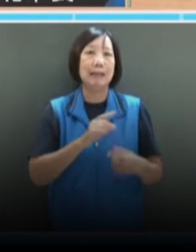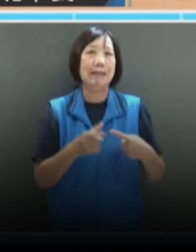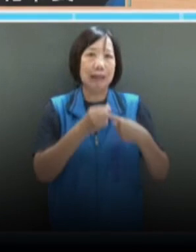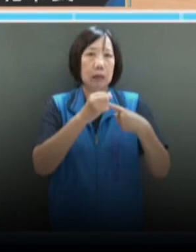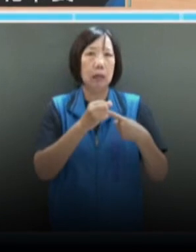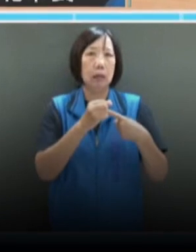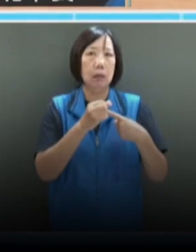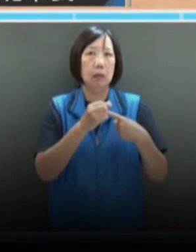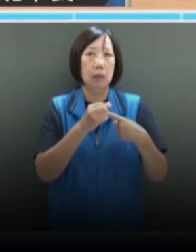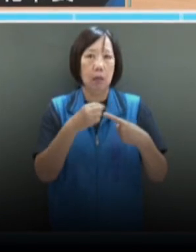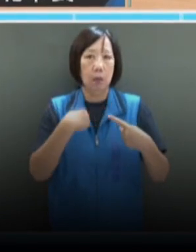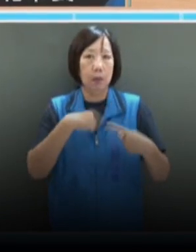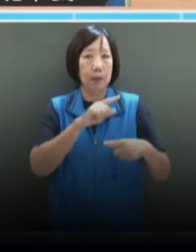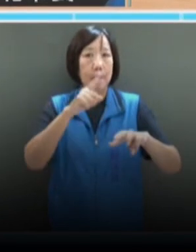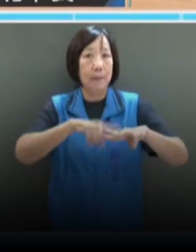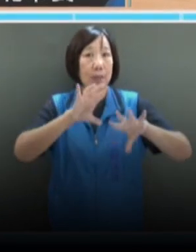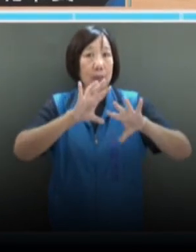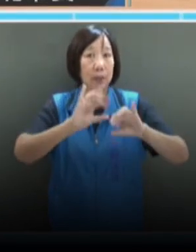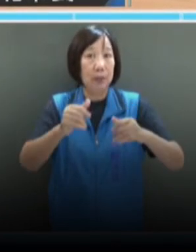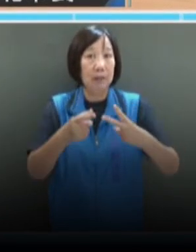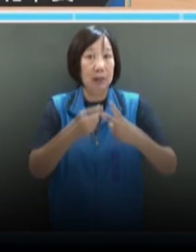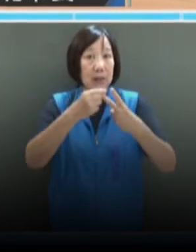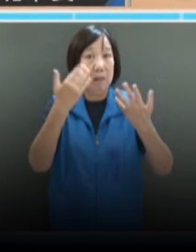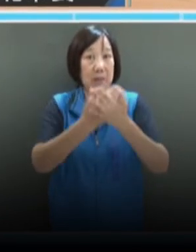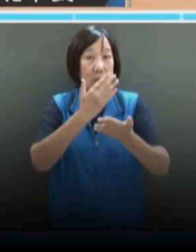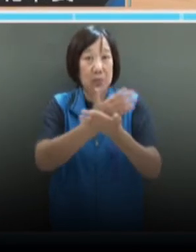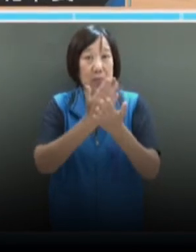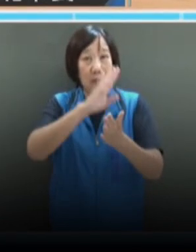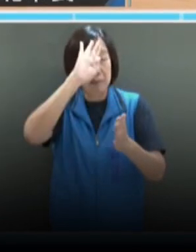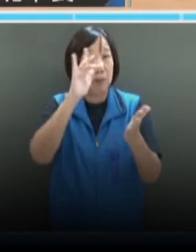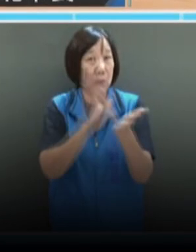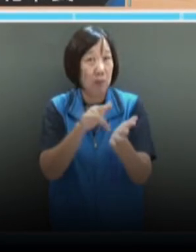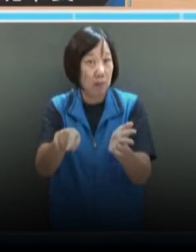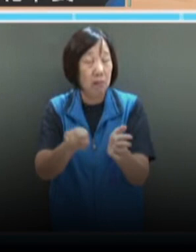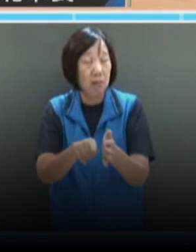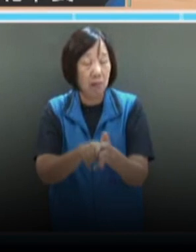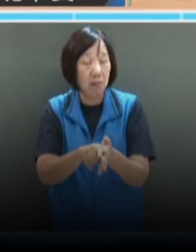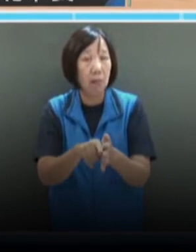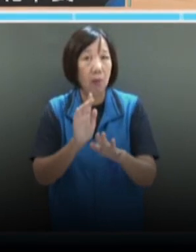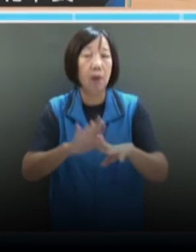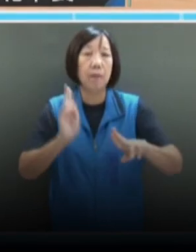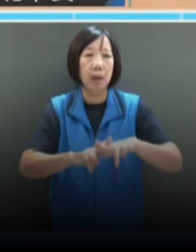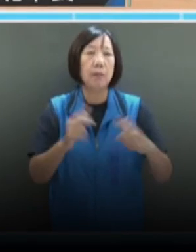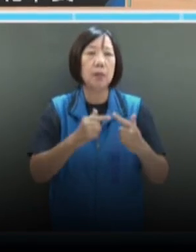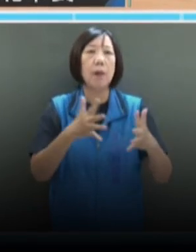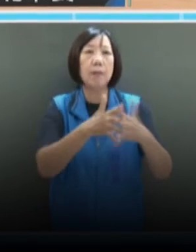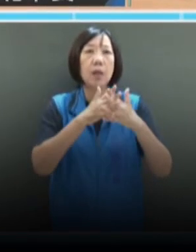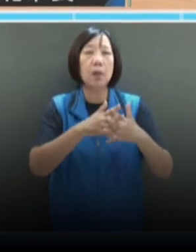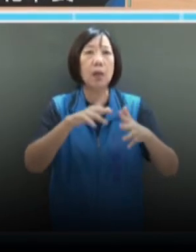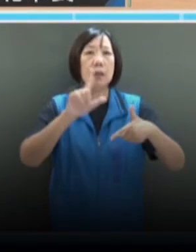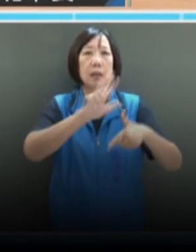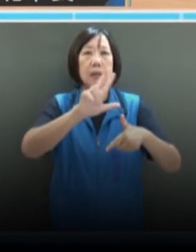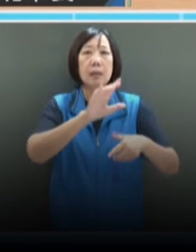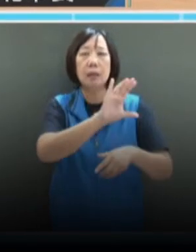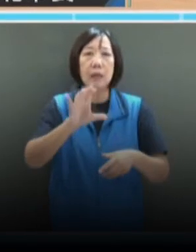就是出现本土第二波变种病毒，像美国、以色列、澳洲、